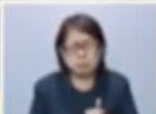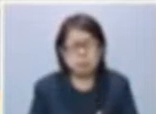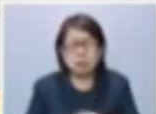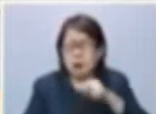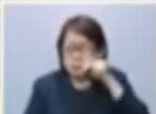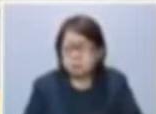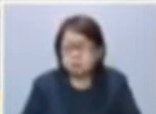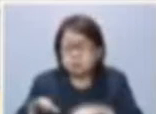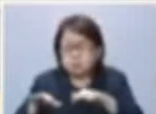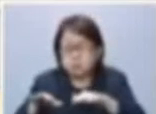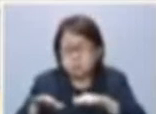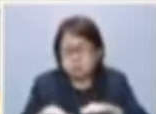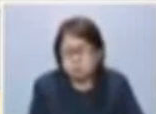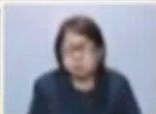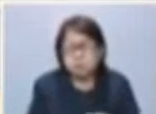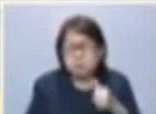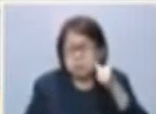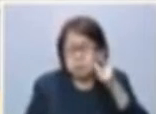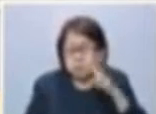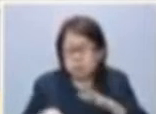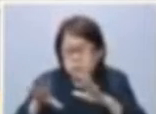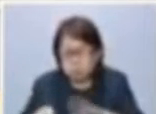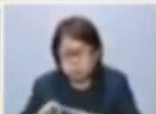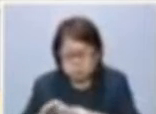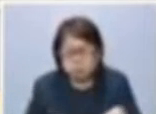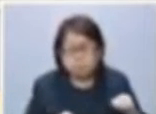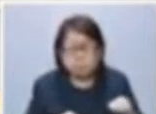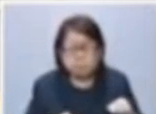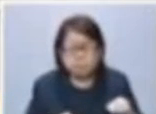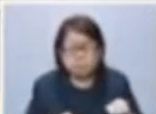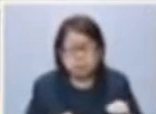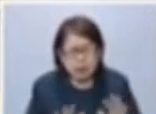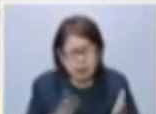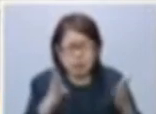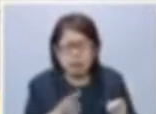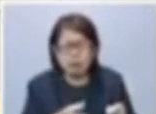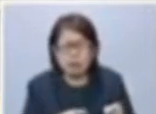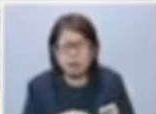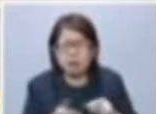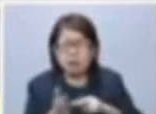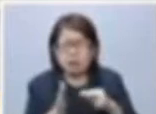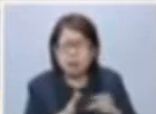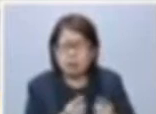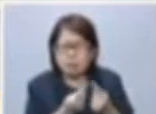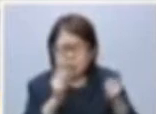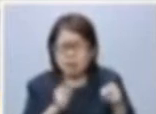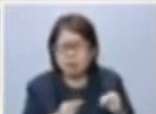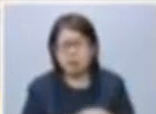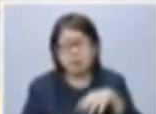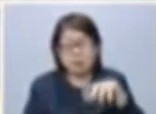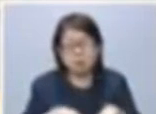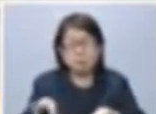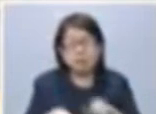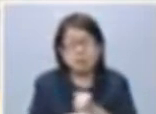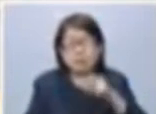แล้วไม่กี่วันกี่เดือนนะมันก็น้ำมันหายไปทันทีแสดงว่ามันเป็นอะไรสักอย่างหนึ่งเพราะนั้นกรมนี้เนี่ยจะต้องเป็น